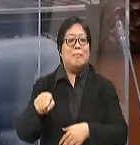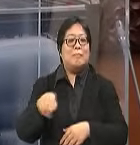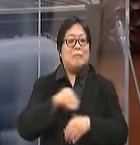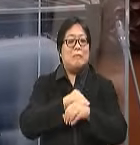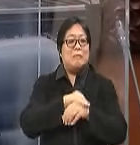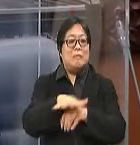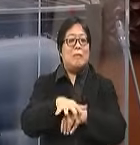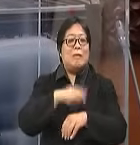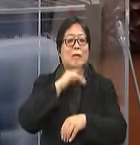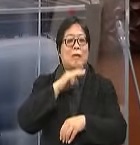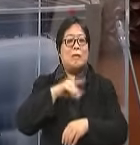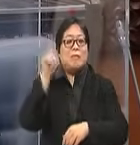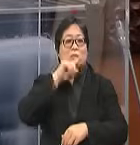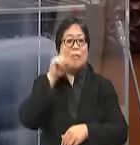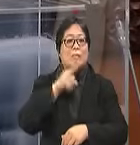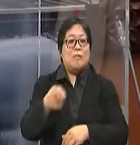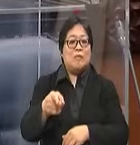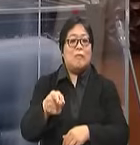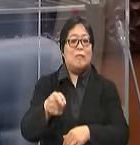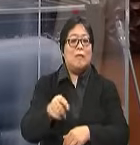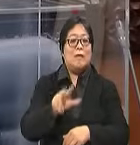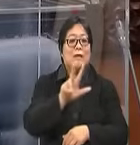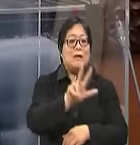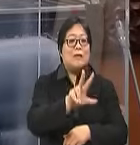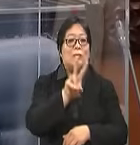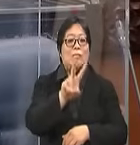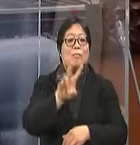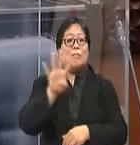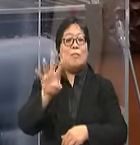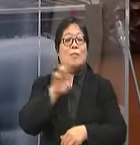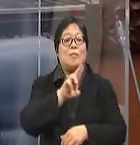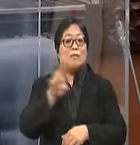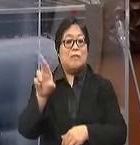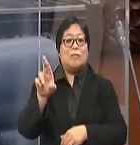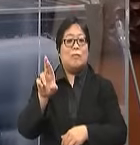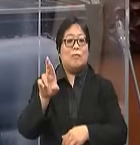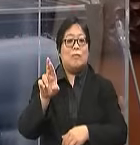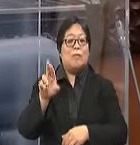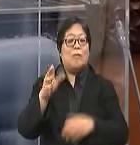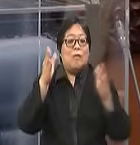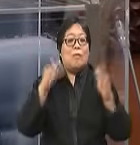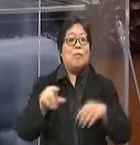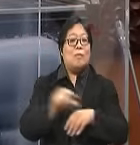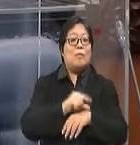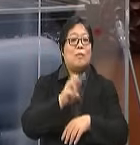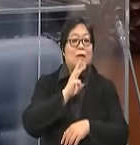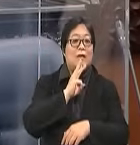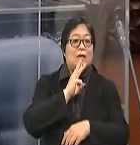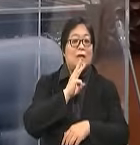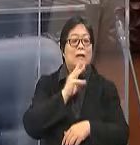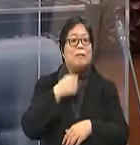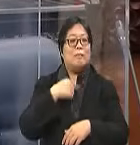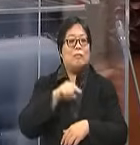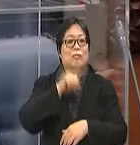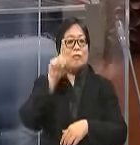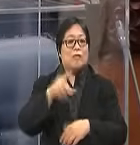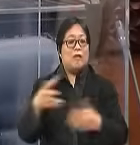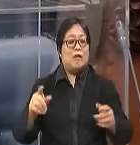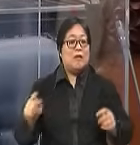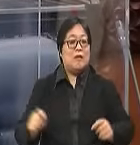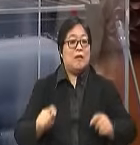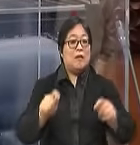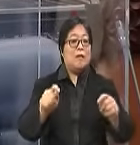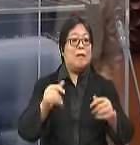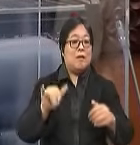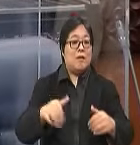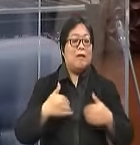kesan yang begitu besar kepada 324000 akan tunggu nah persoalan saya Ade pada Tindakan